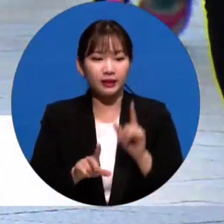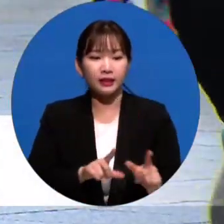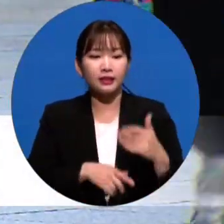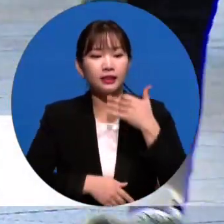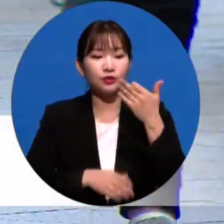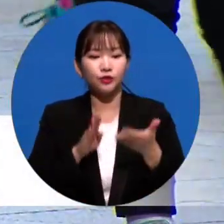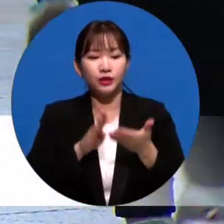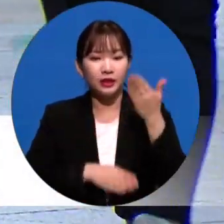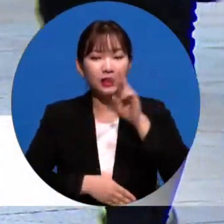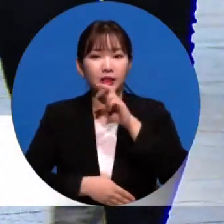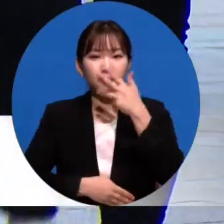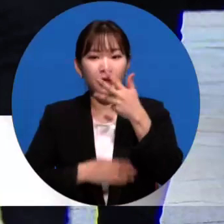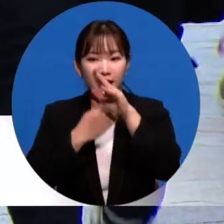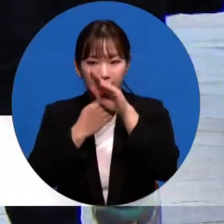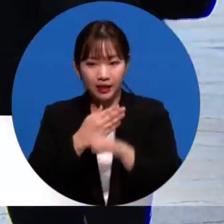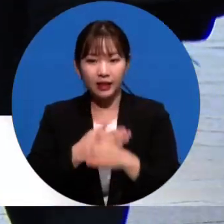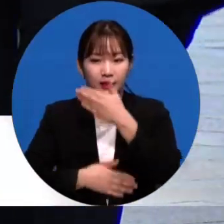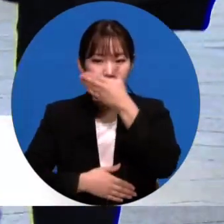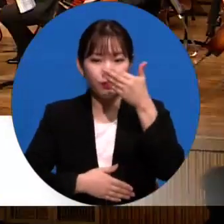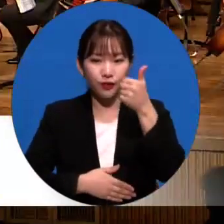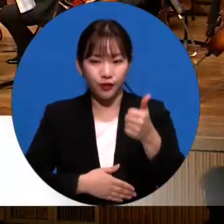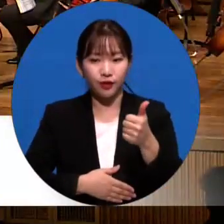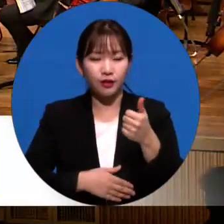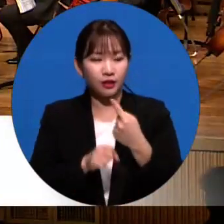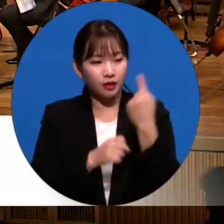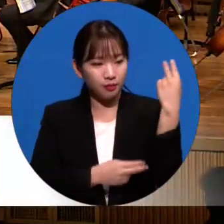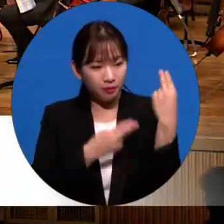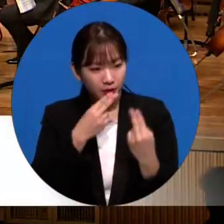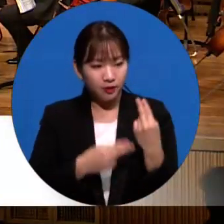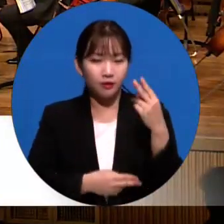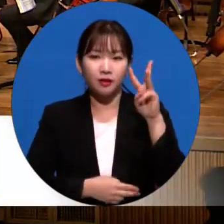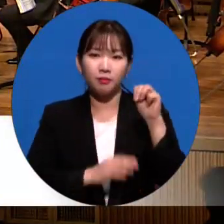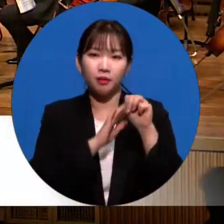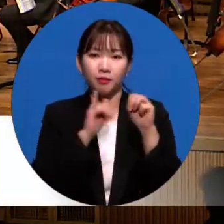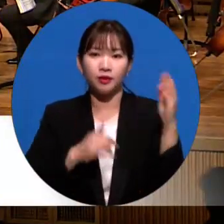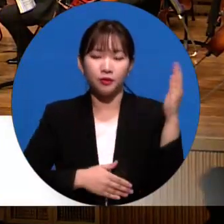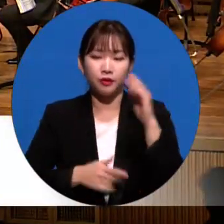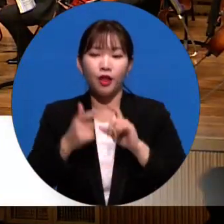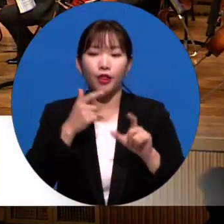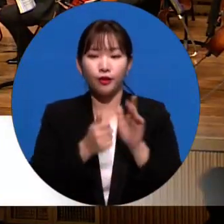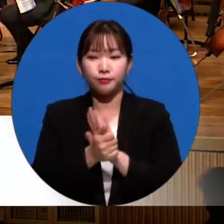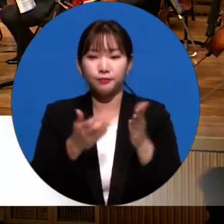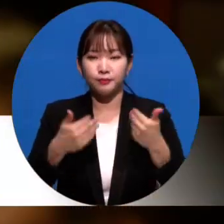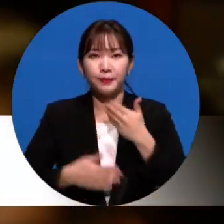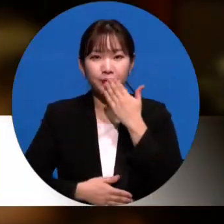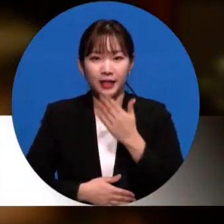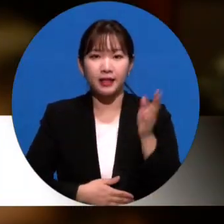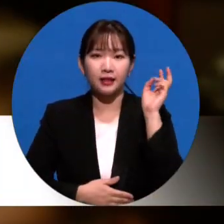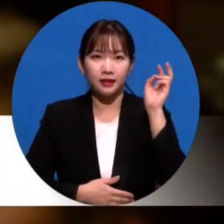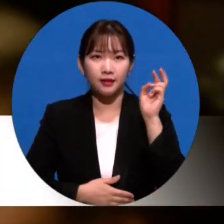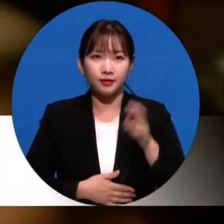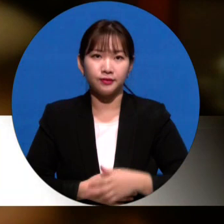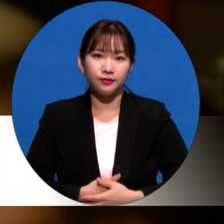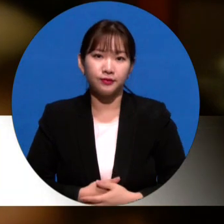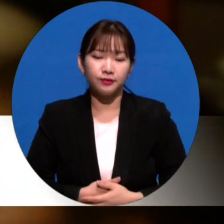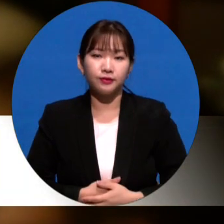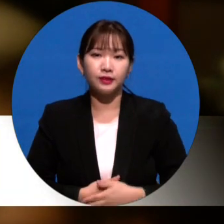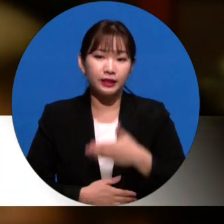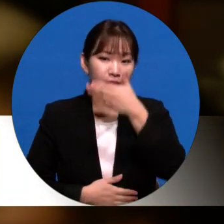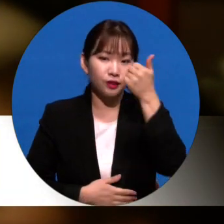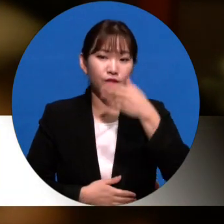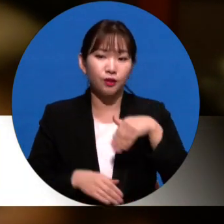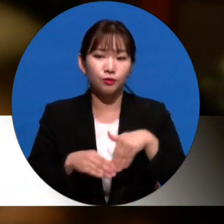19세 이상 28세 이하 청년으로 지난해보다 약 3만여 명이 더 혜택을 받을 것으로 보입니다.